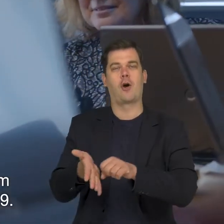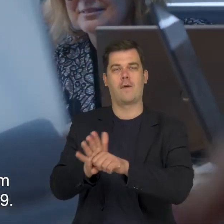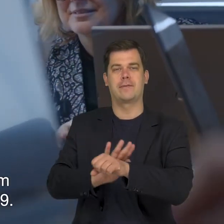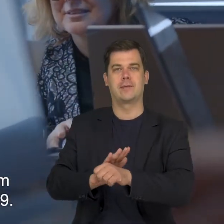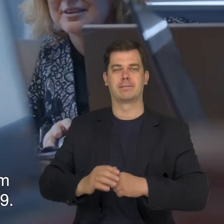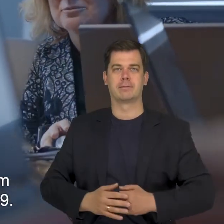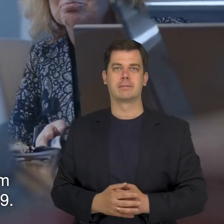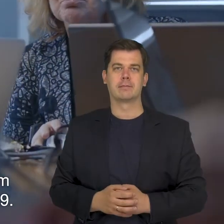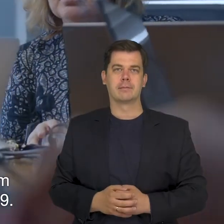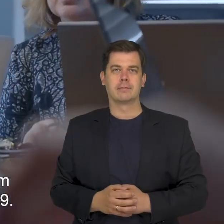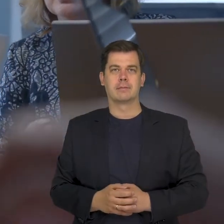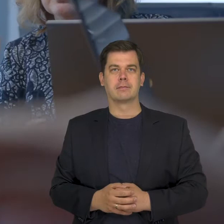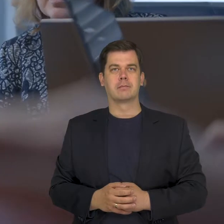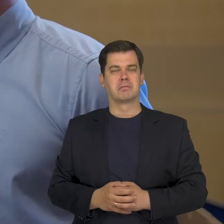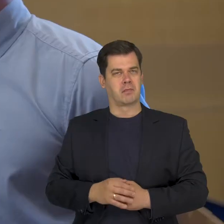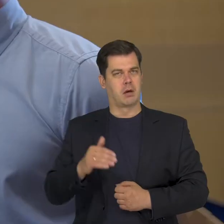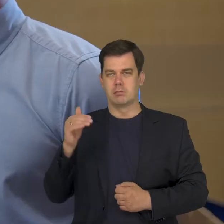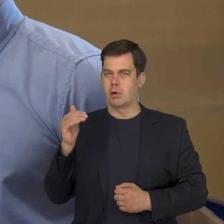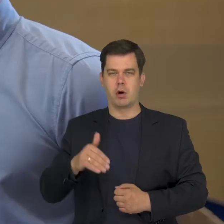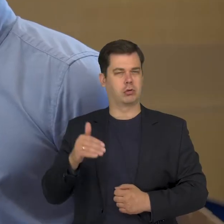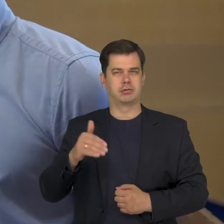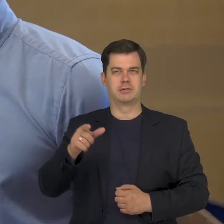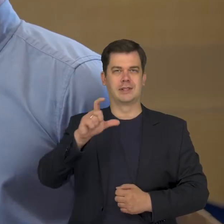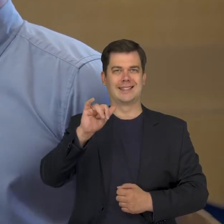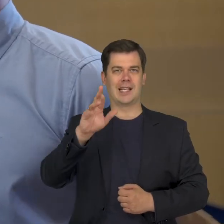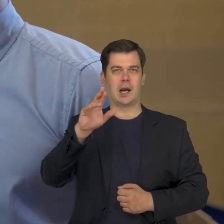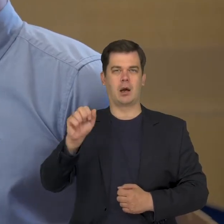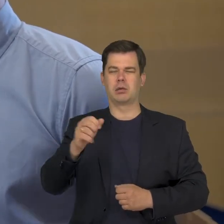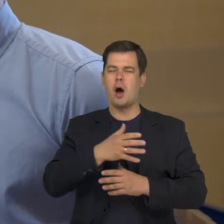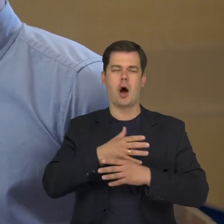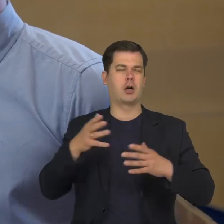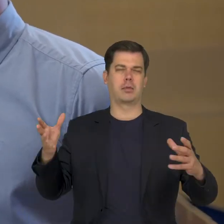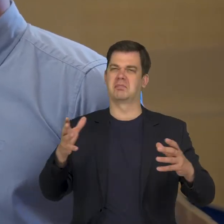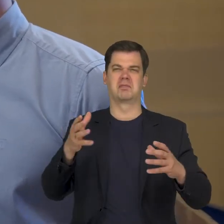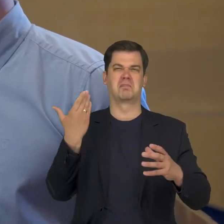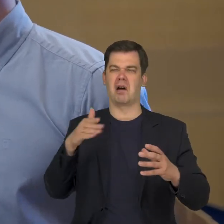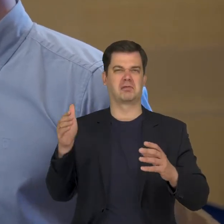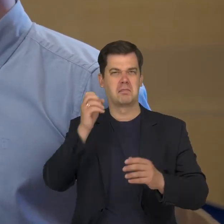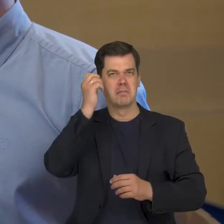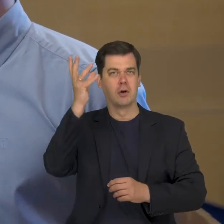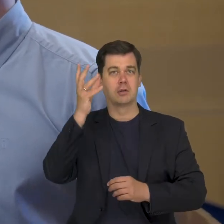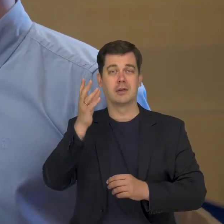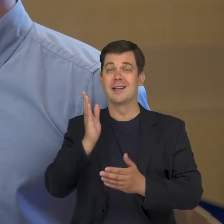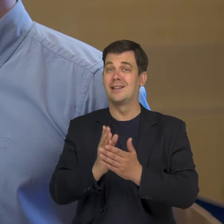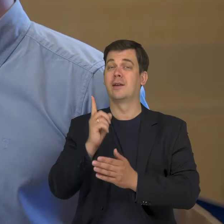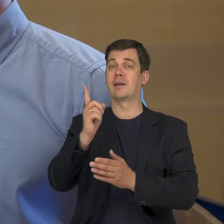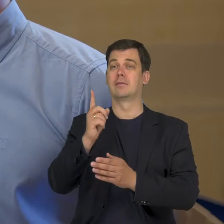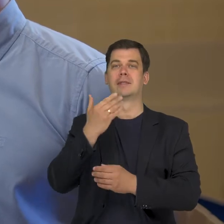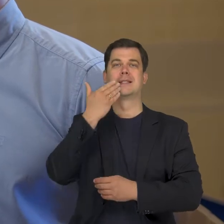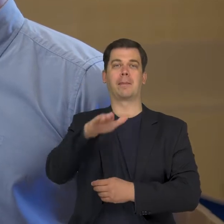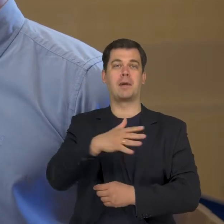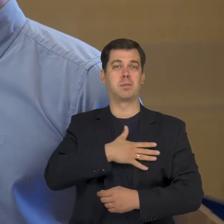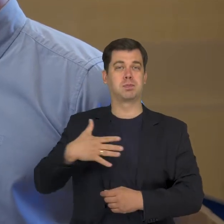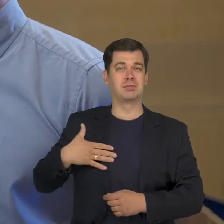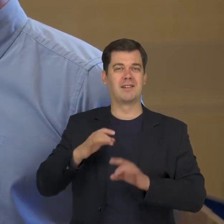choroby COVID-19. Potencjał Circi jest ogromny, ponieważ obecnie diagnozujemy tylko dwie jednostki chorobowe, takie